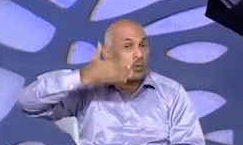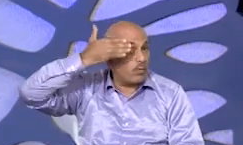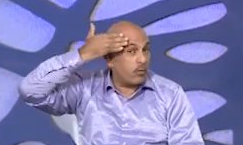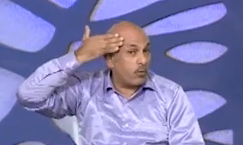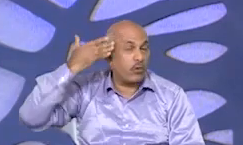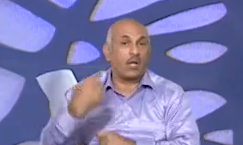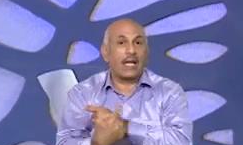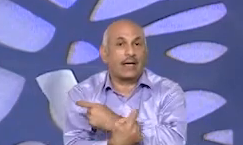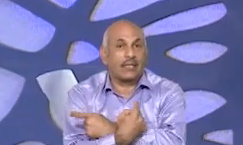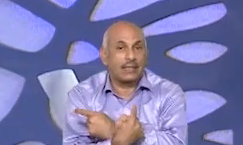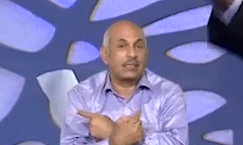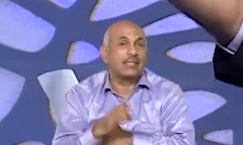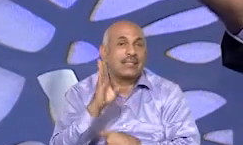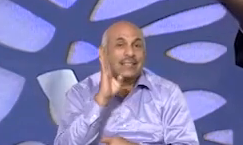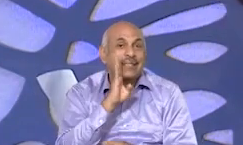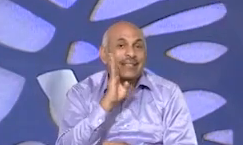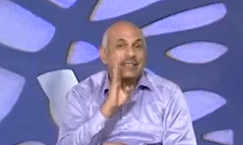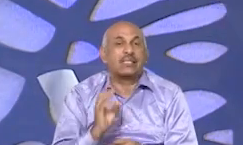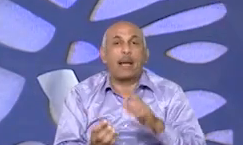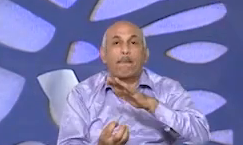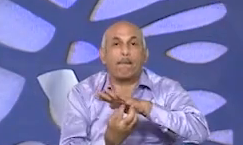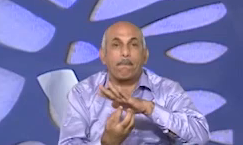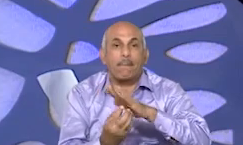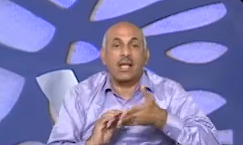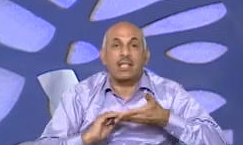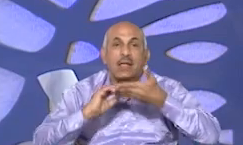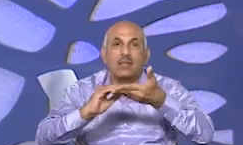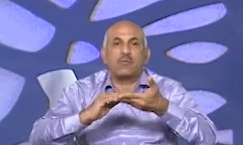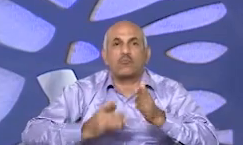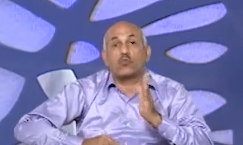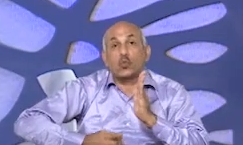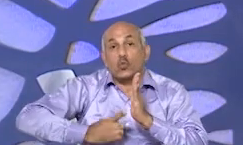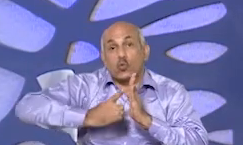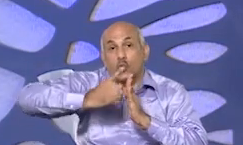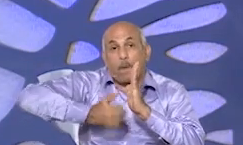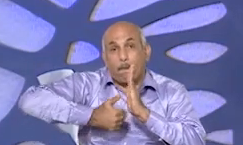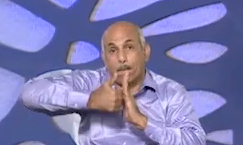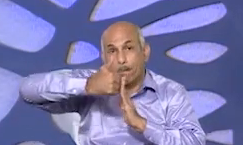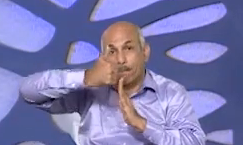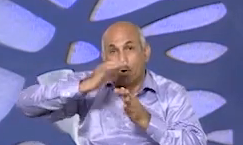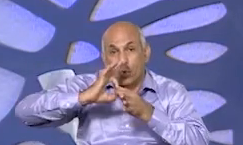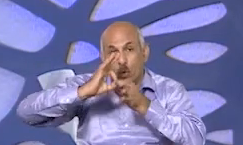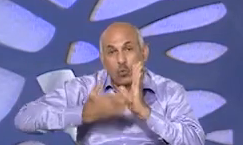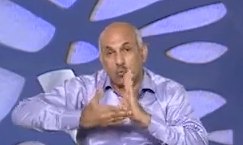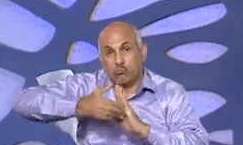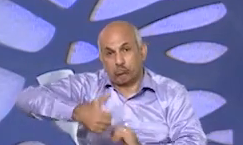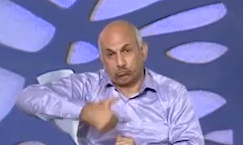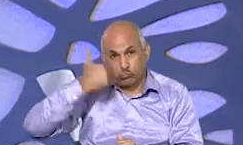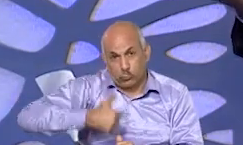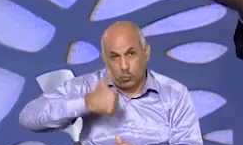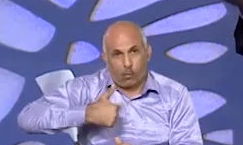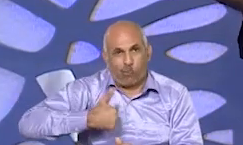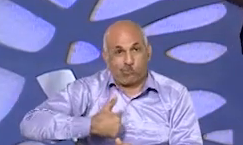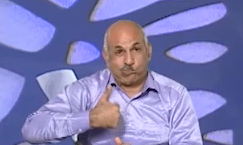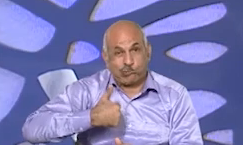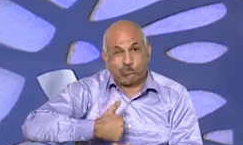والتدريب والجزء الأكاديمي. فأنا بساعده أن هو يوصل للحتة دي. وقت ما يوصل للجزئية دي ويبقى متمكن من الحاجة اللي هو